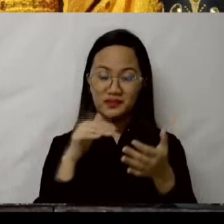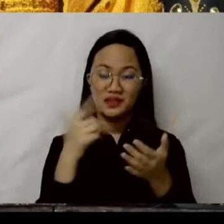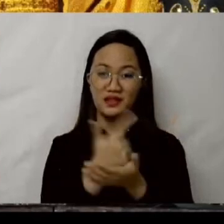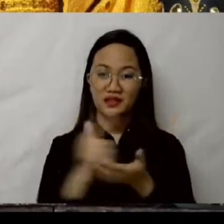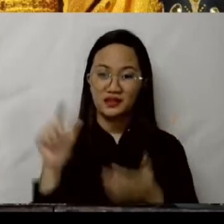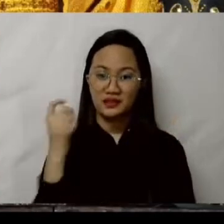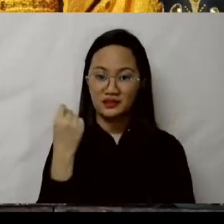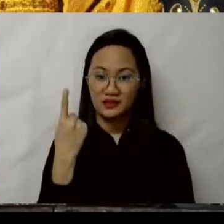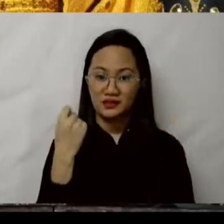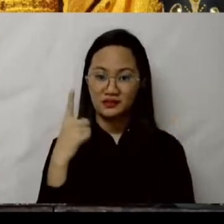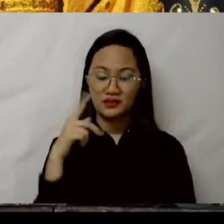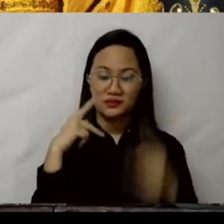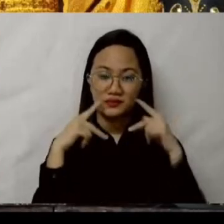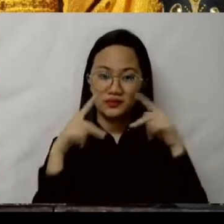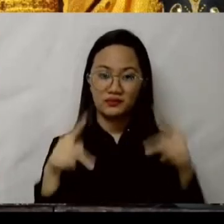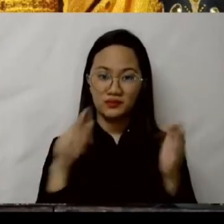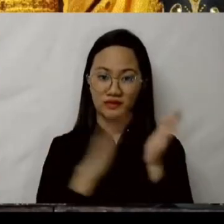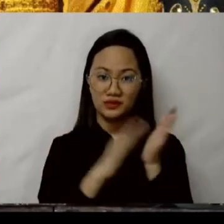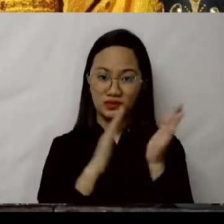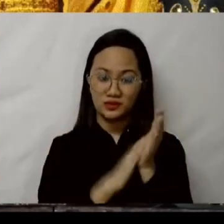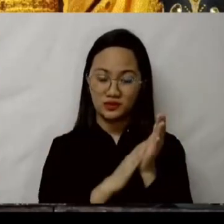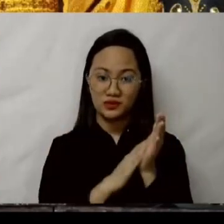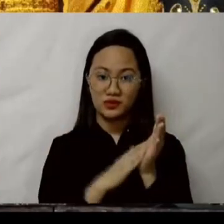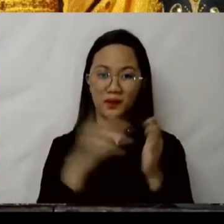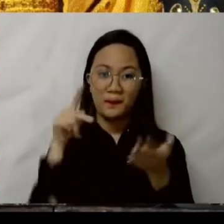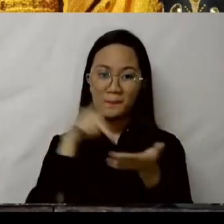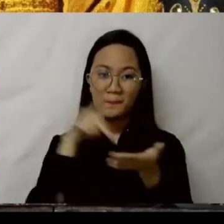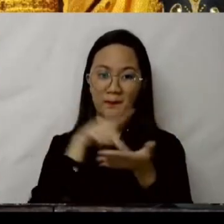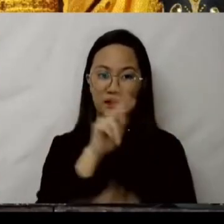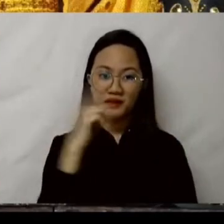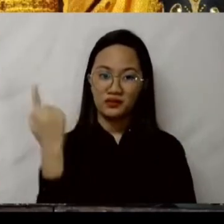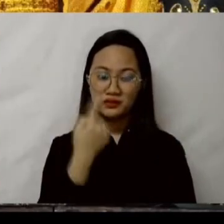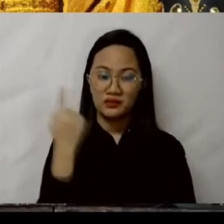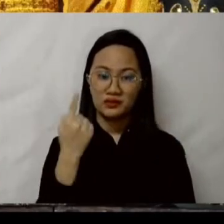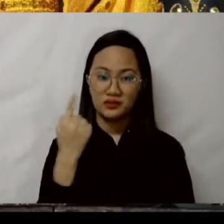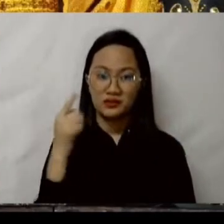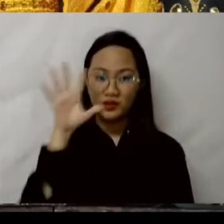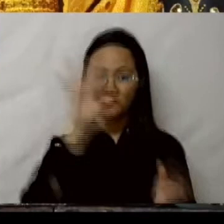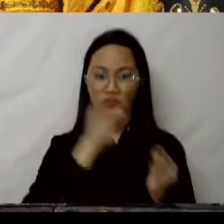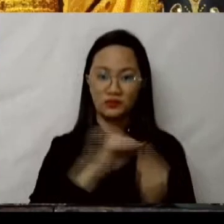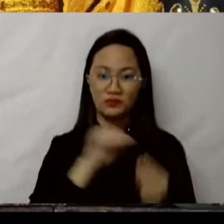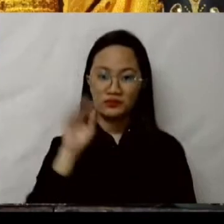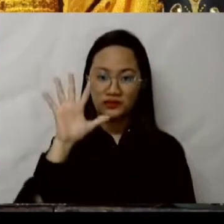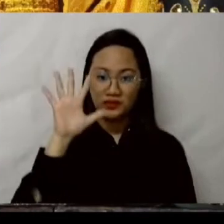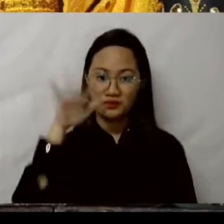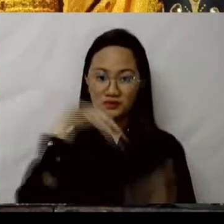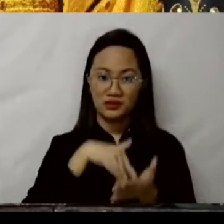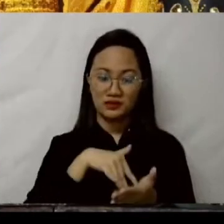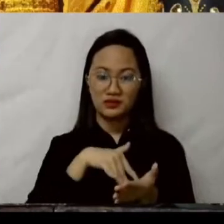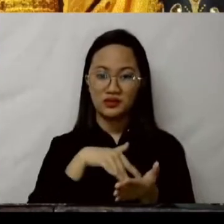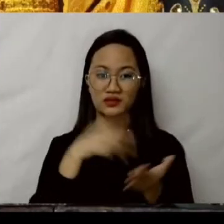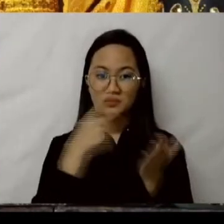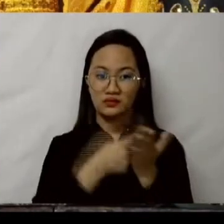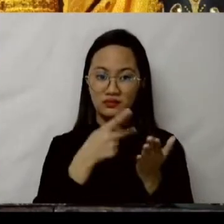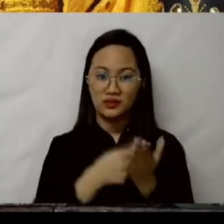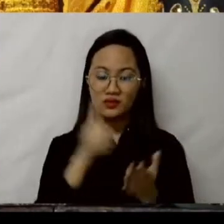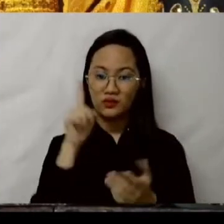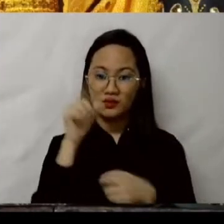public schools ay magbabayad lamang ng kabuuang alagang 5,000 pesos sa loob ng isang